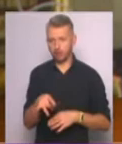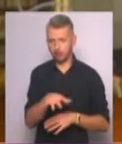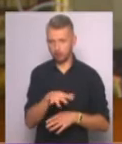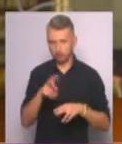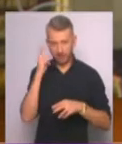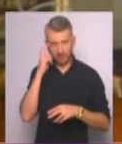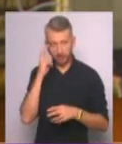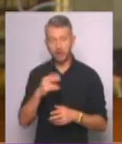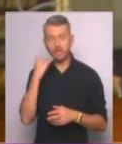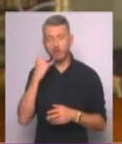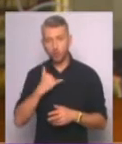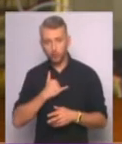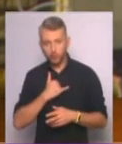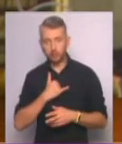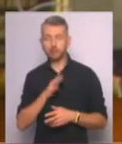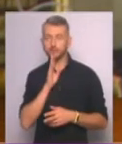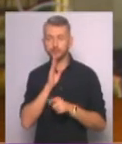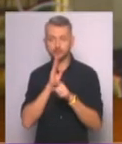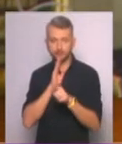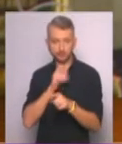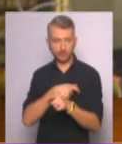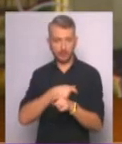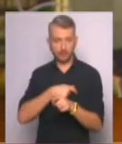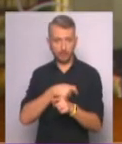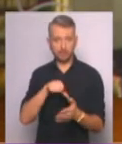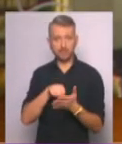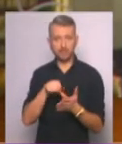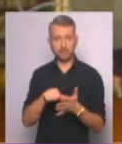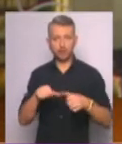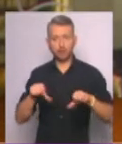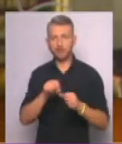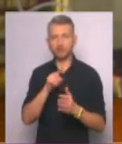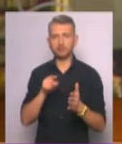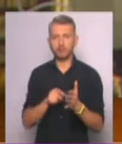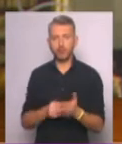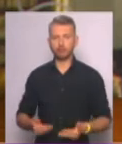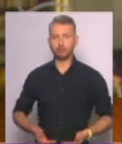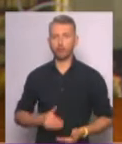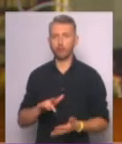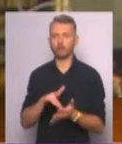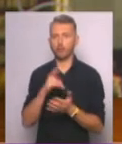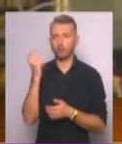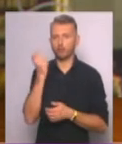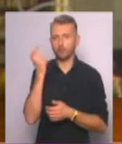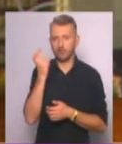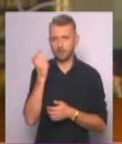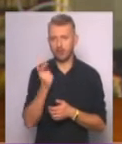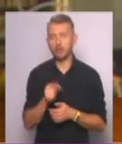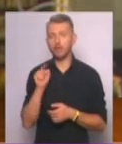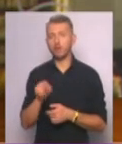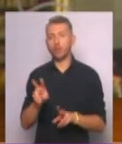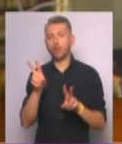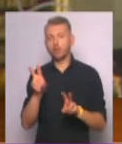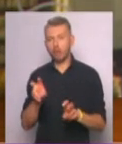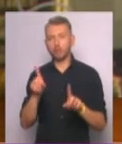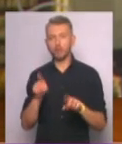звичайно, я також наголошую, що пані Наталія Маноїленко є представницею комісії з питань житлово-комунального господарства. Тож на цю тему